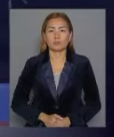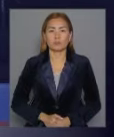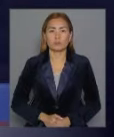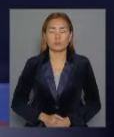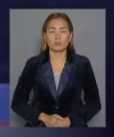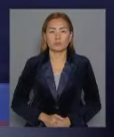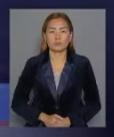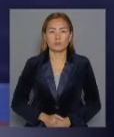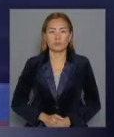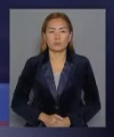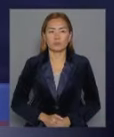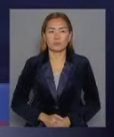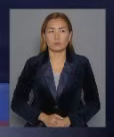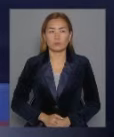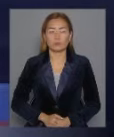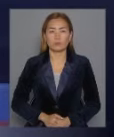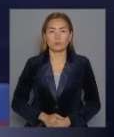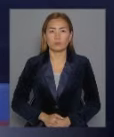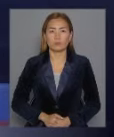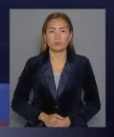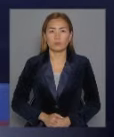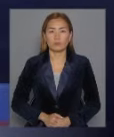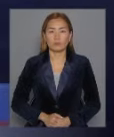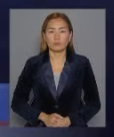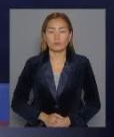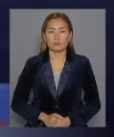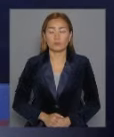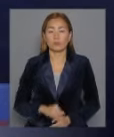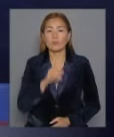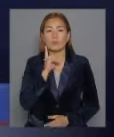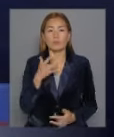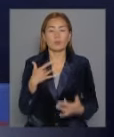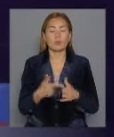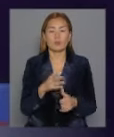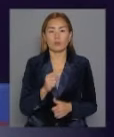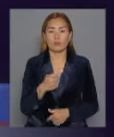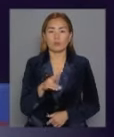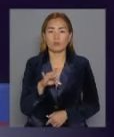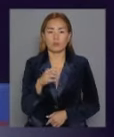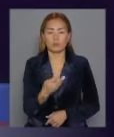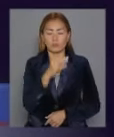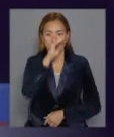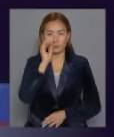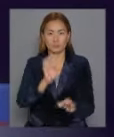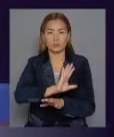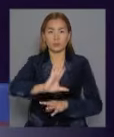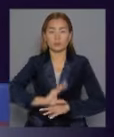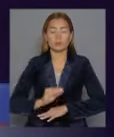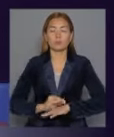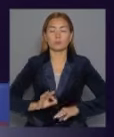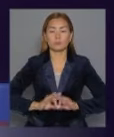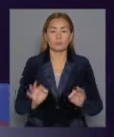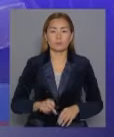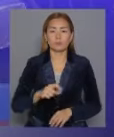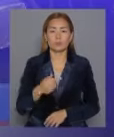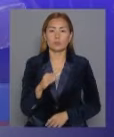Мен жастарға сенемін. Бұл жас актердің есімі Сағыныш. Кешегі өткен поэзия кешінде классик ақын